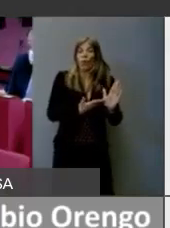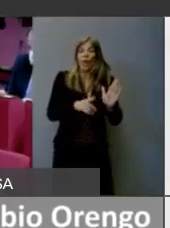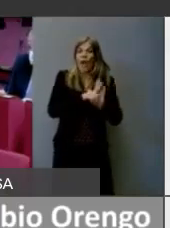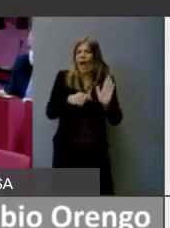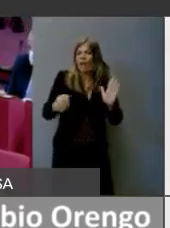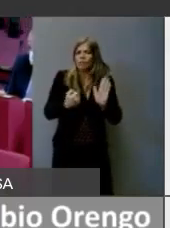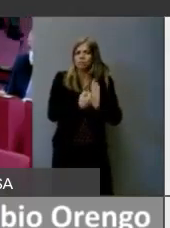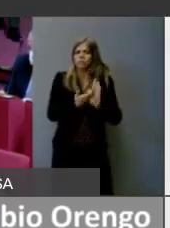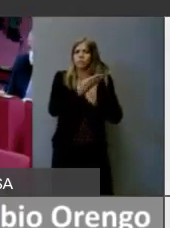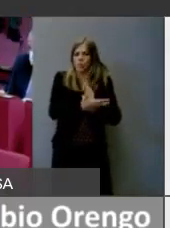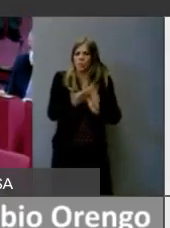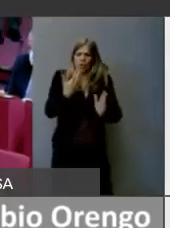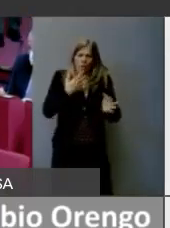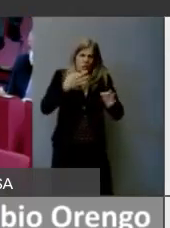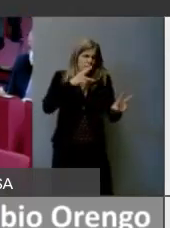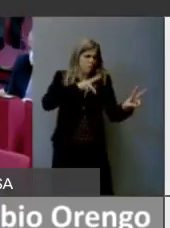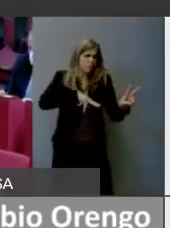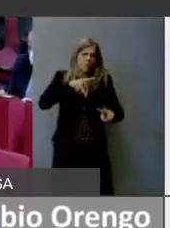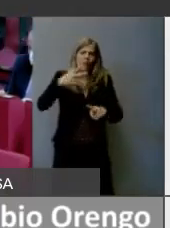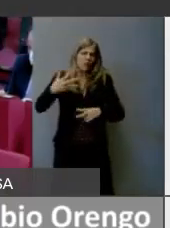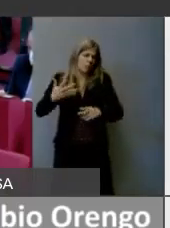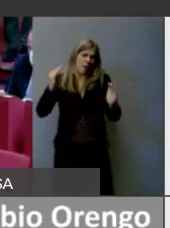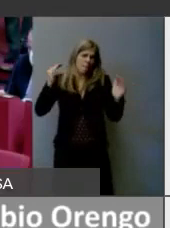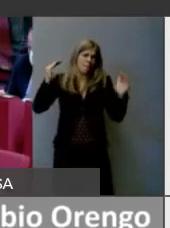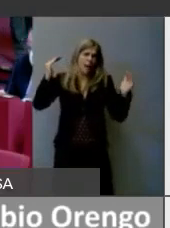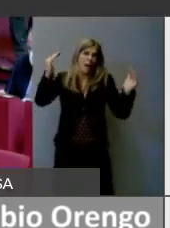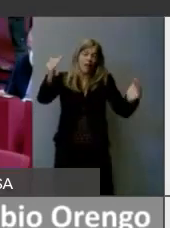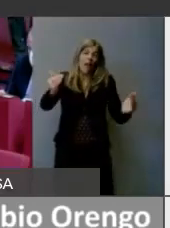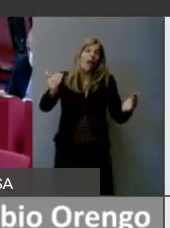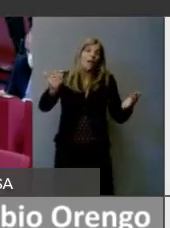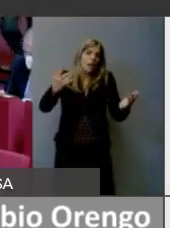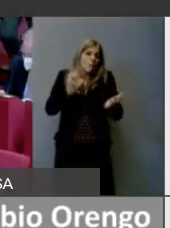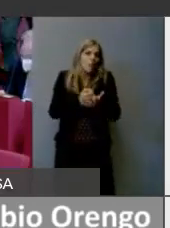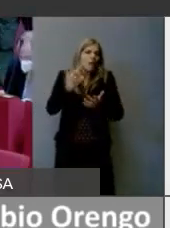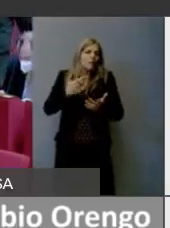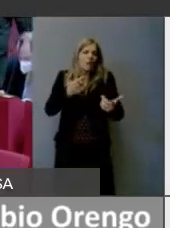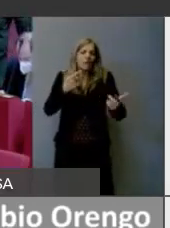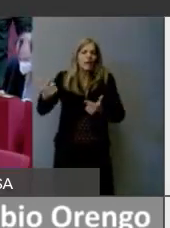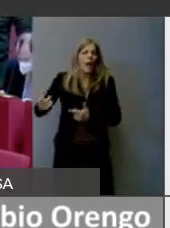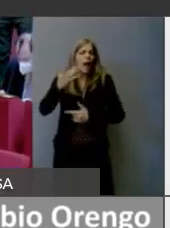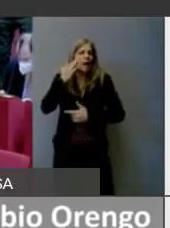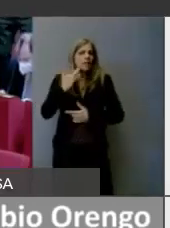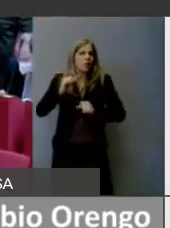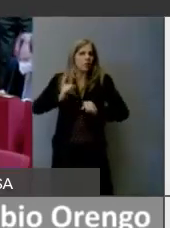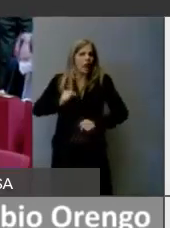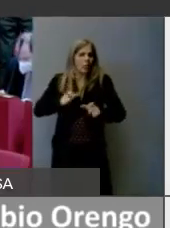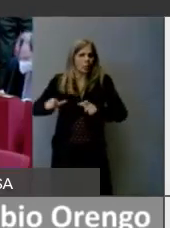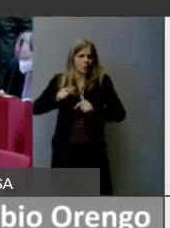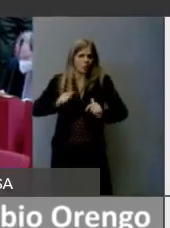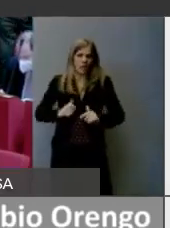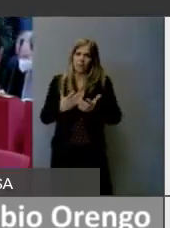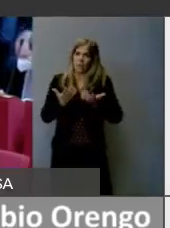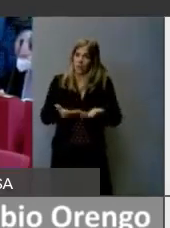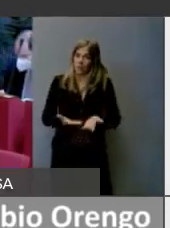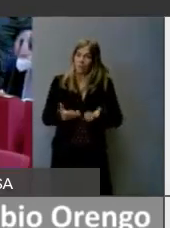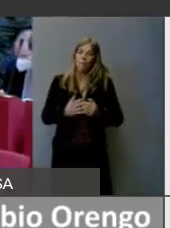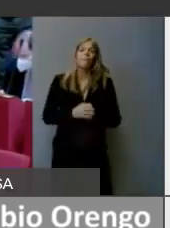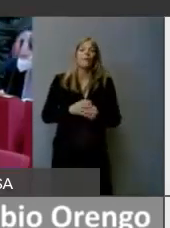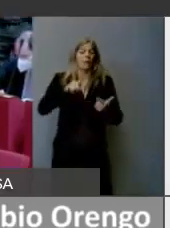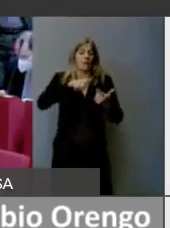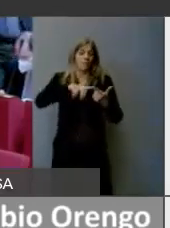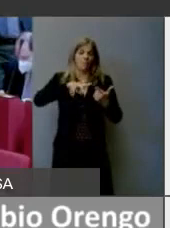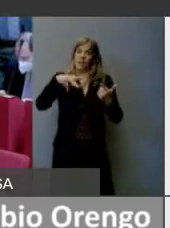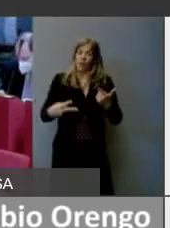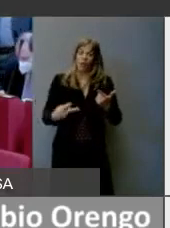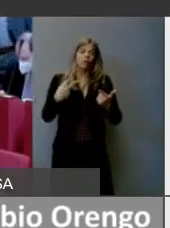sarebbero state fatte le barriere antirumore, delle conseguenze sulla salute importanti sui cittadini. E secondo, le ricordo